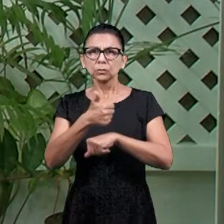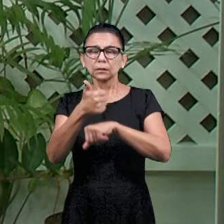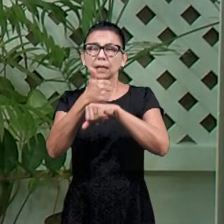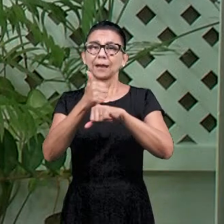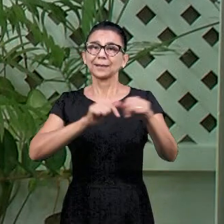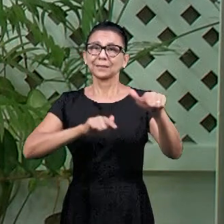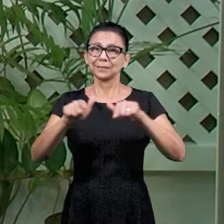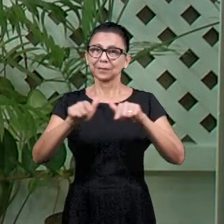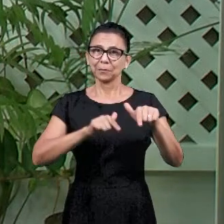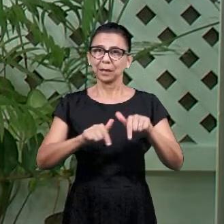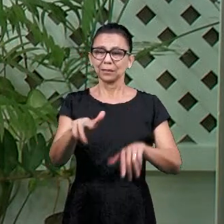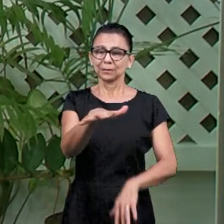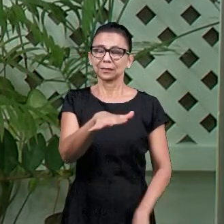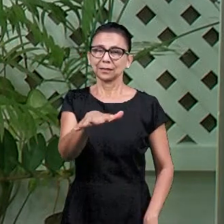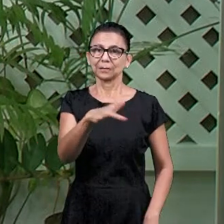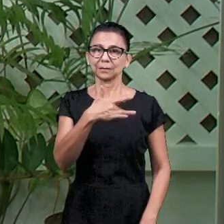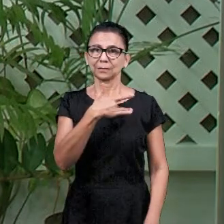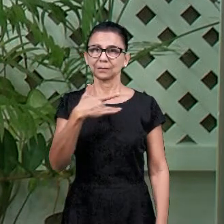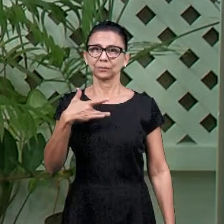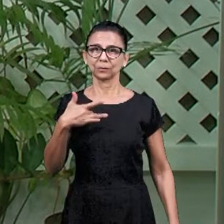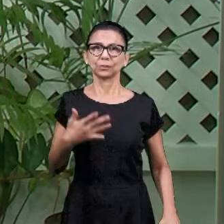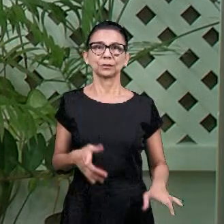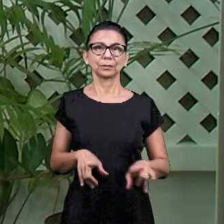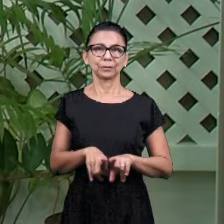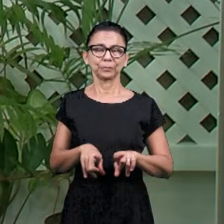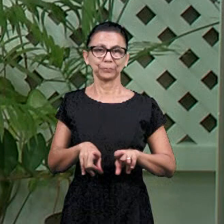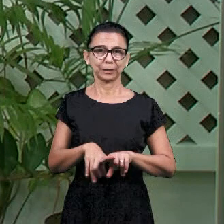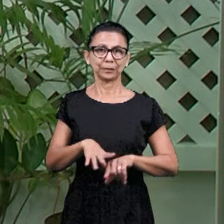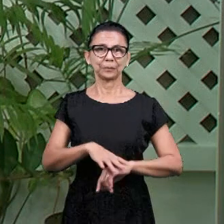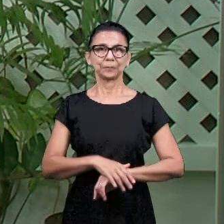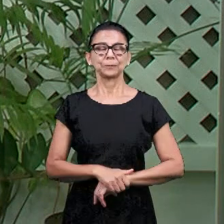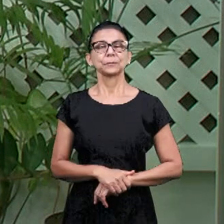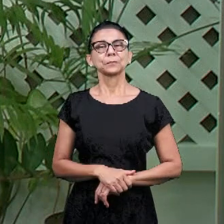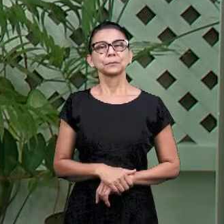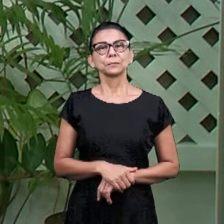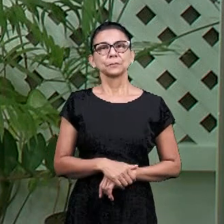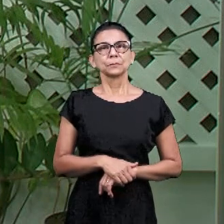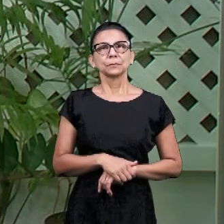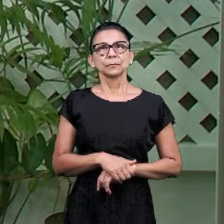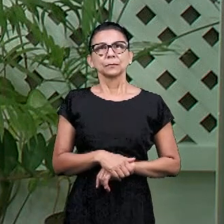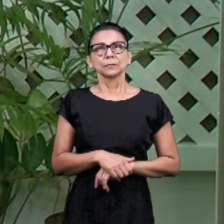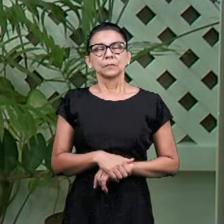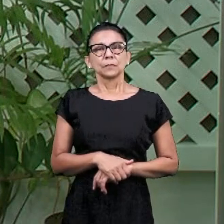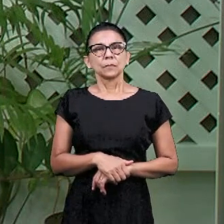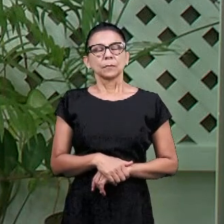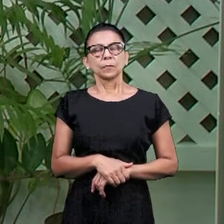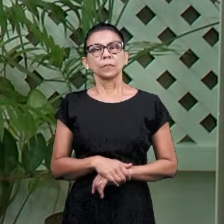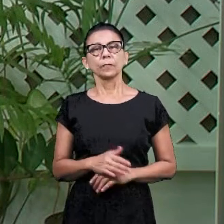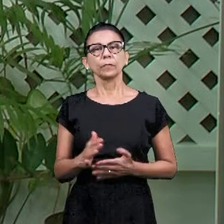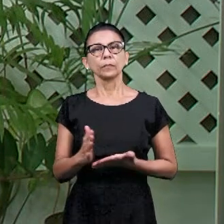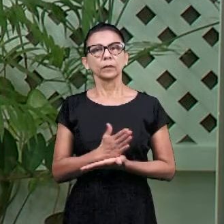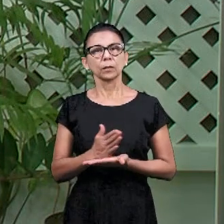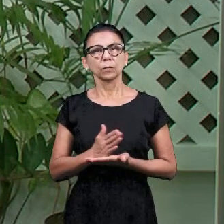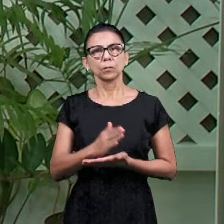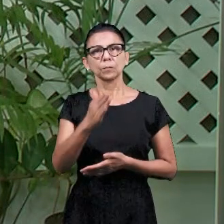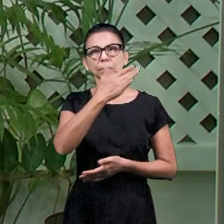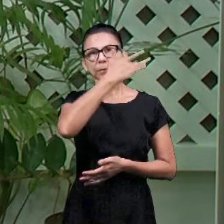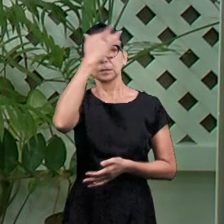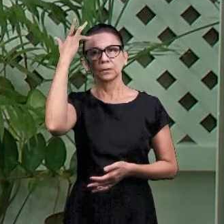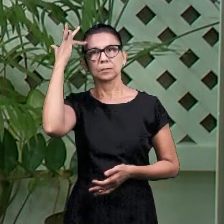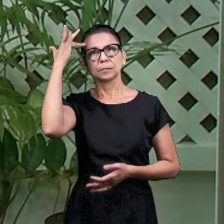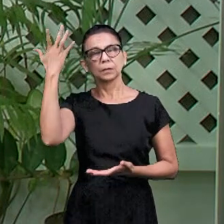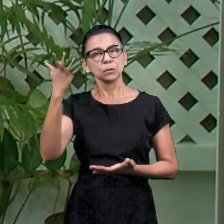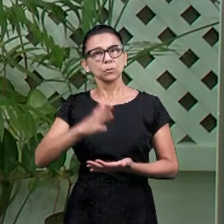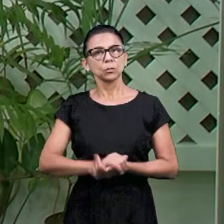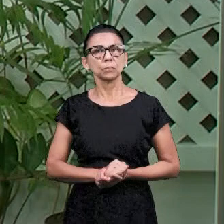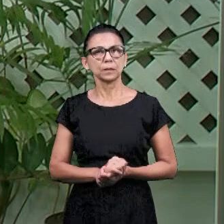dans ceux qui travaillent dans ces endroits, y compris même en